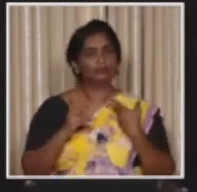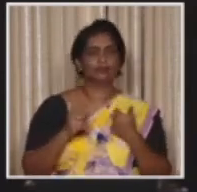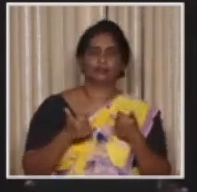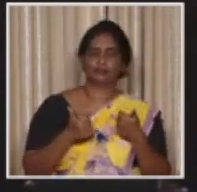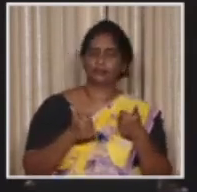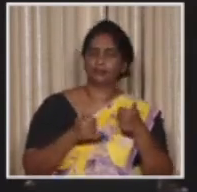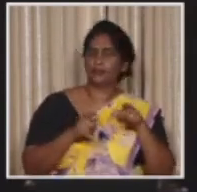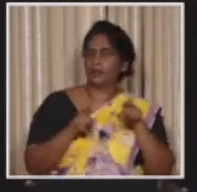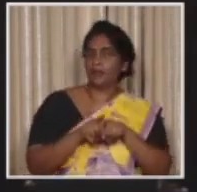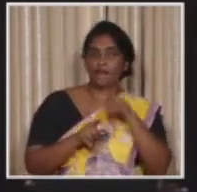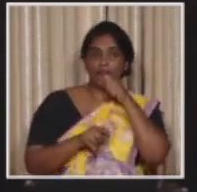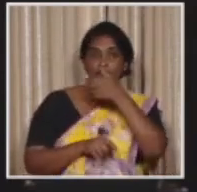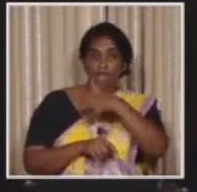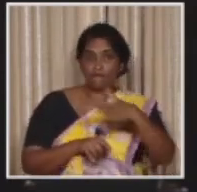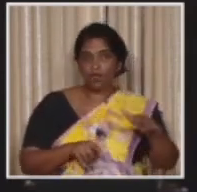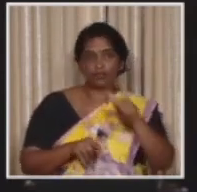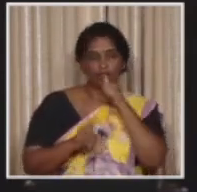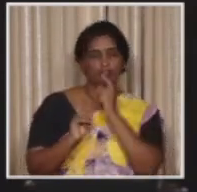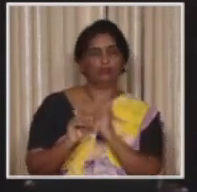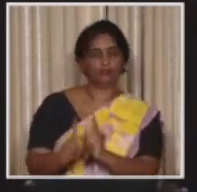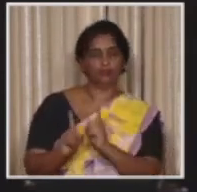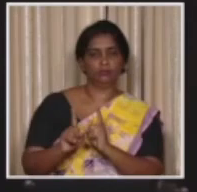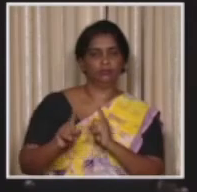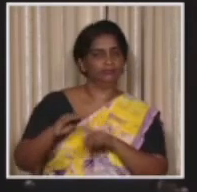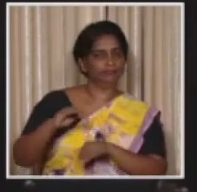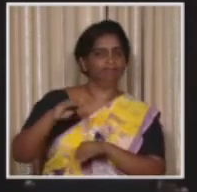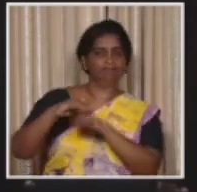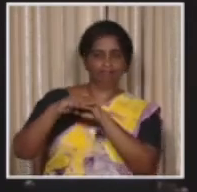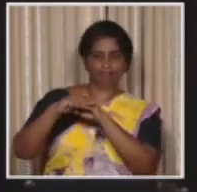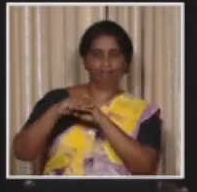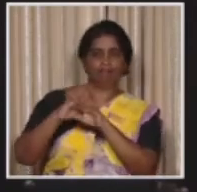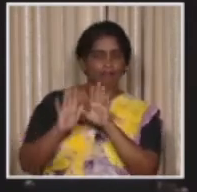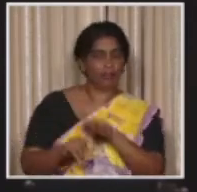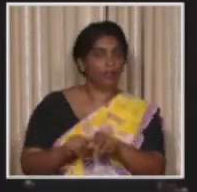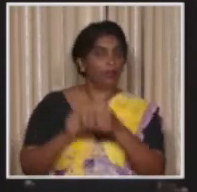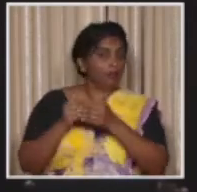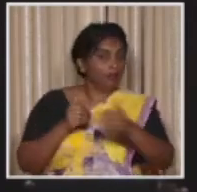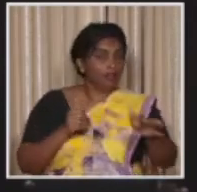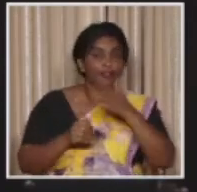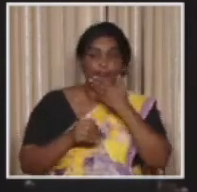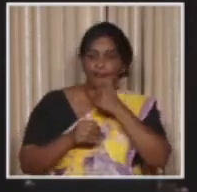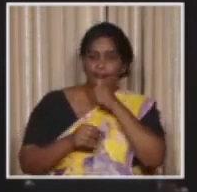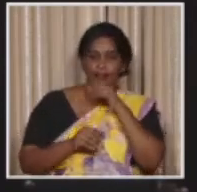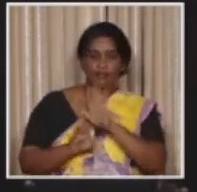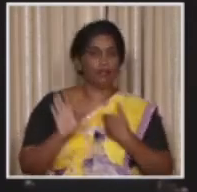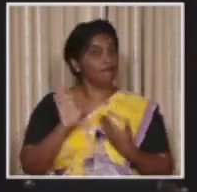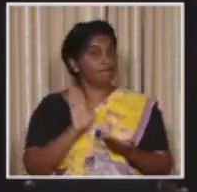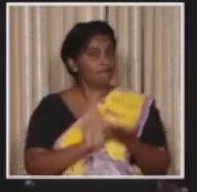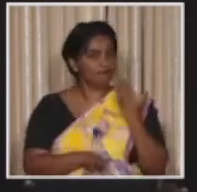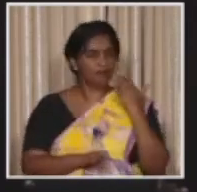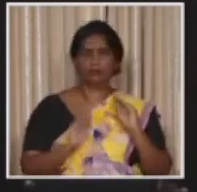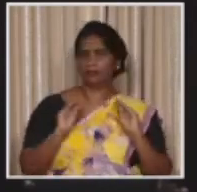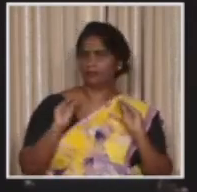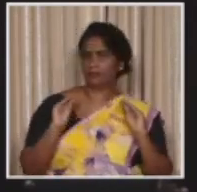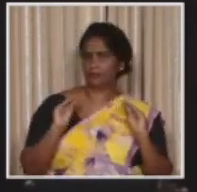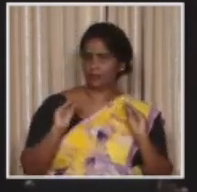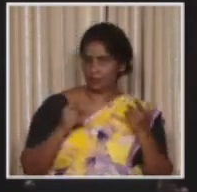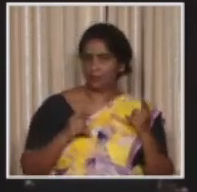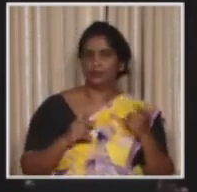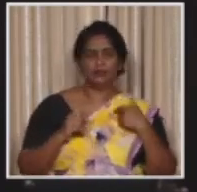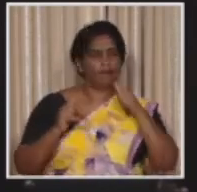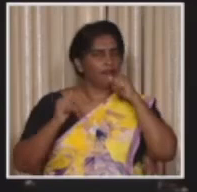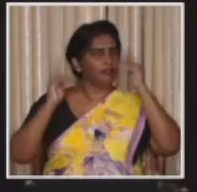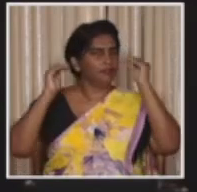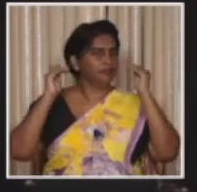ධාරිතාවක් මේ වැව්වල පවත්වාගෙන යනවා. නමුත් ඒ පවත්වාගෙන යන ධාරිතාවටත් වඩා යම්කිසි සැලකිය යුතු මට්ටමකට